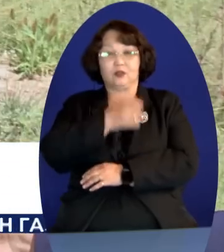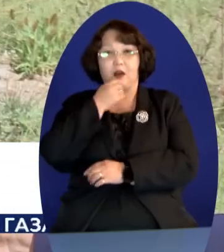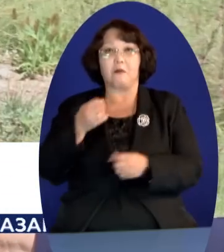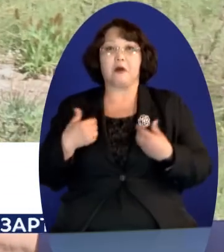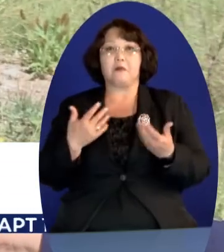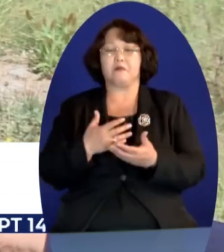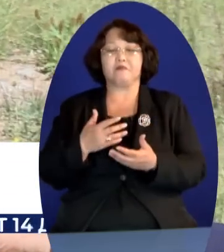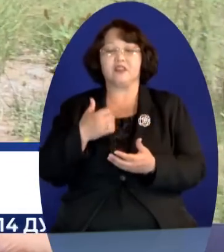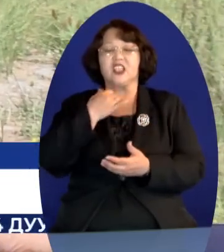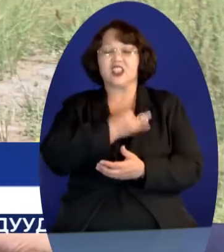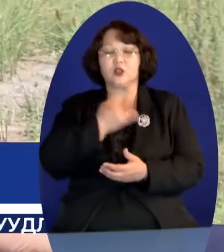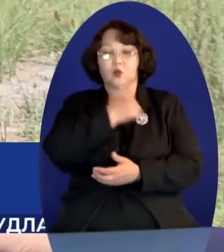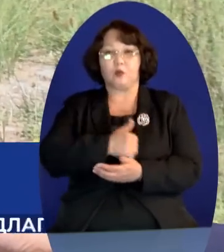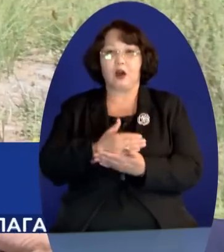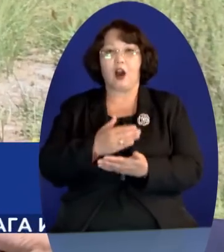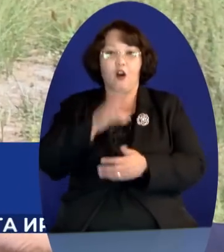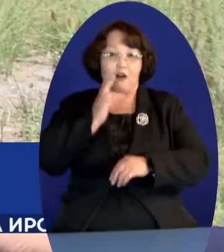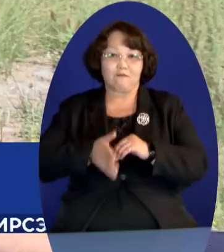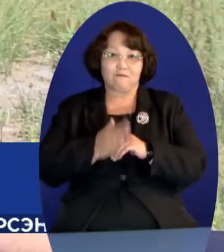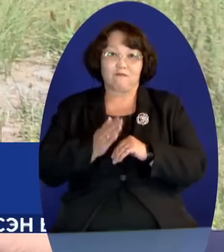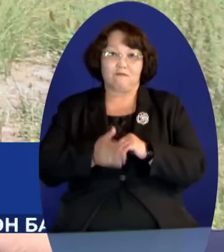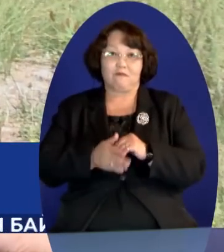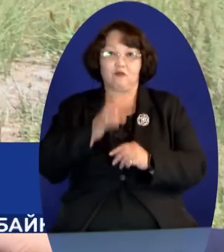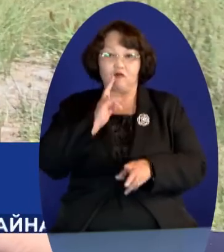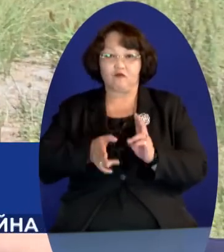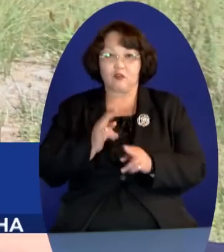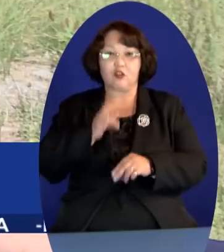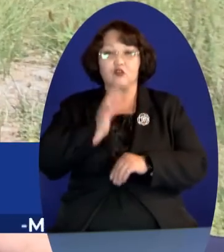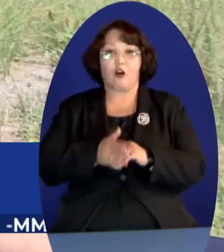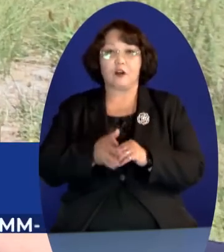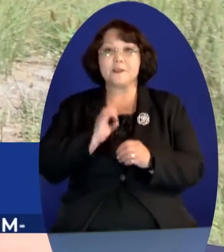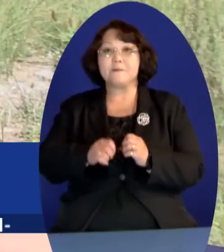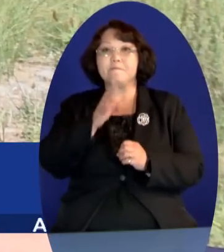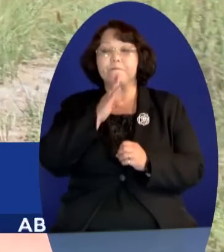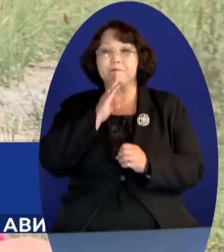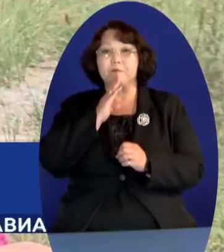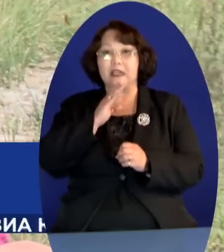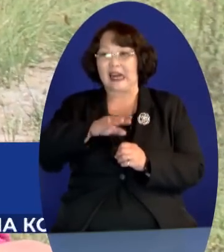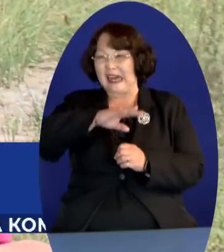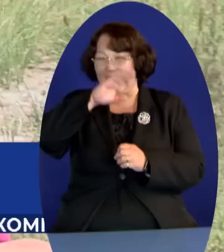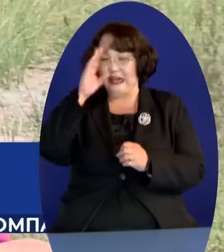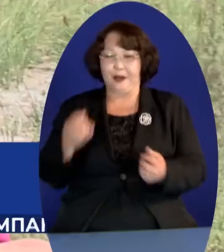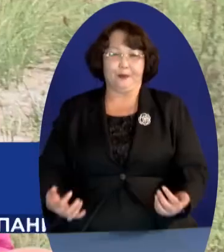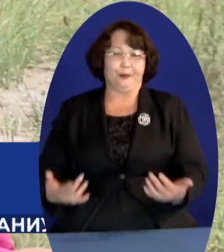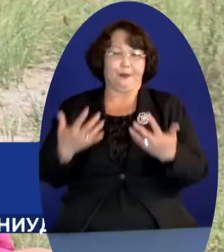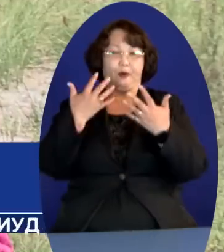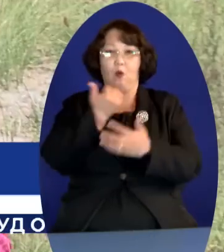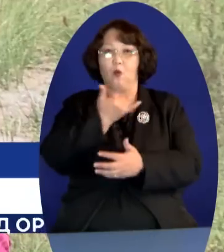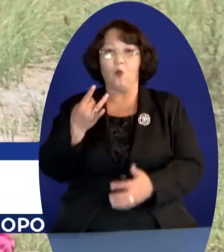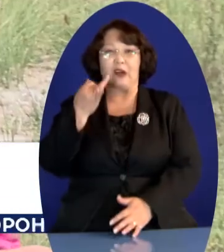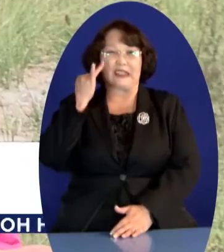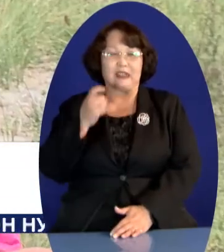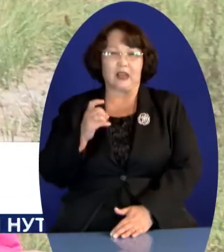тоогооч мэрэгчлээ болохоор тоогооч хийх гэж үзээд бас ингэ нэг биеийн байдал юм халуун ууртай нөхцөлд бас ажиллаж болохгүй байхгүй.